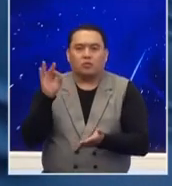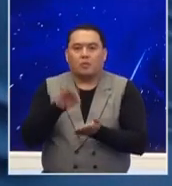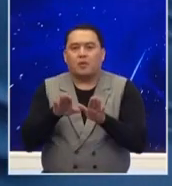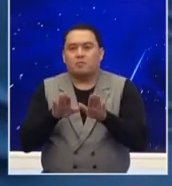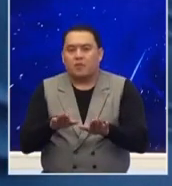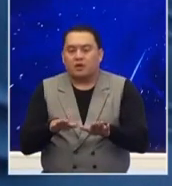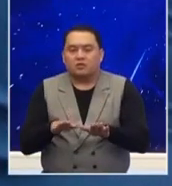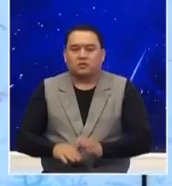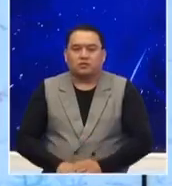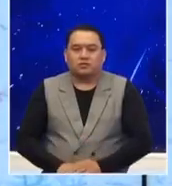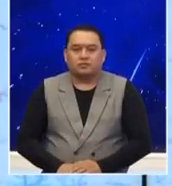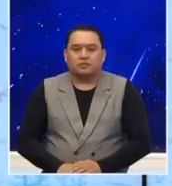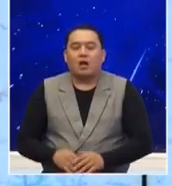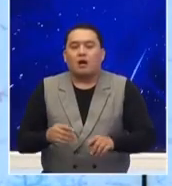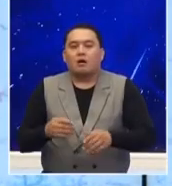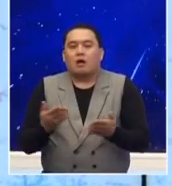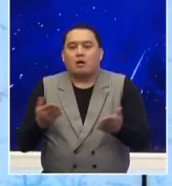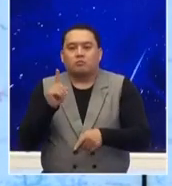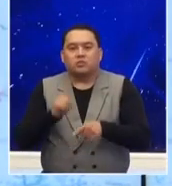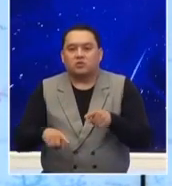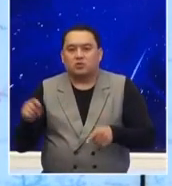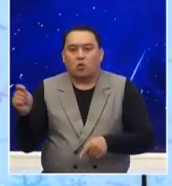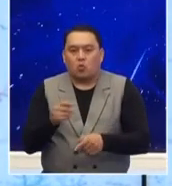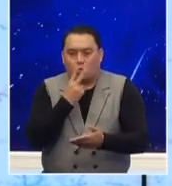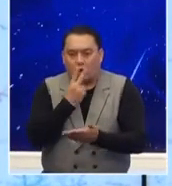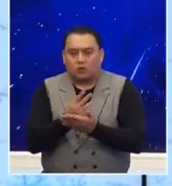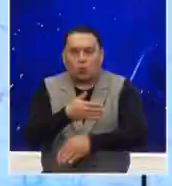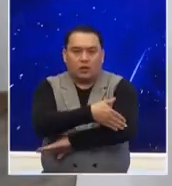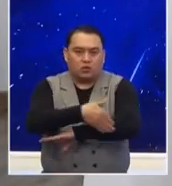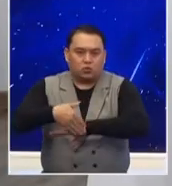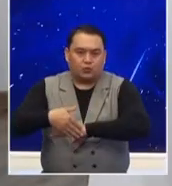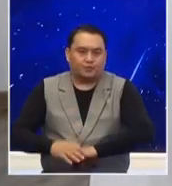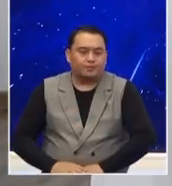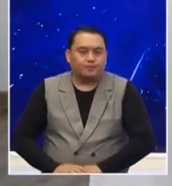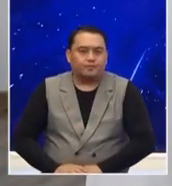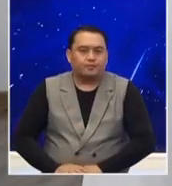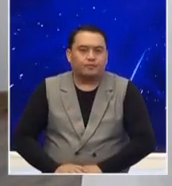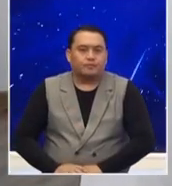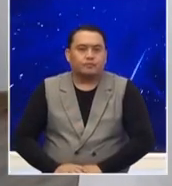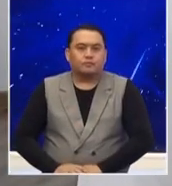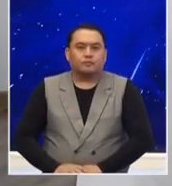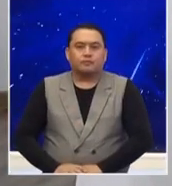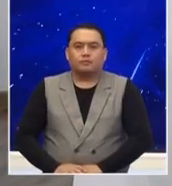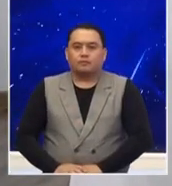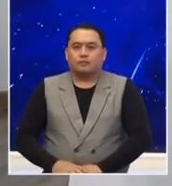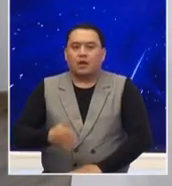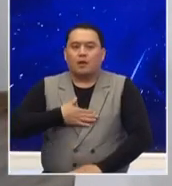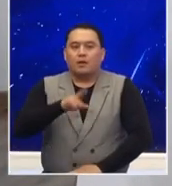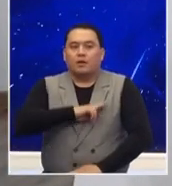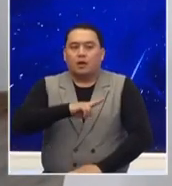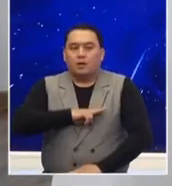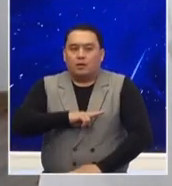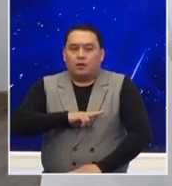сейчас находится карета скорой помощи и какая быстрее приедет по указанному адресу. В данный момент мы работаем по программе